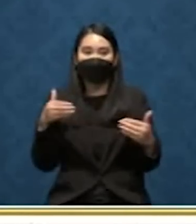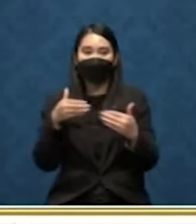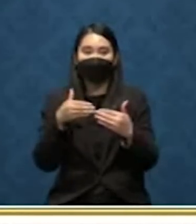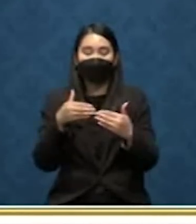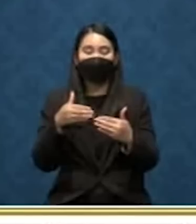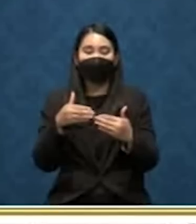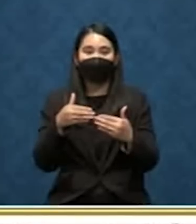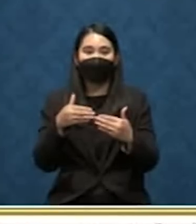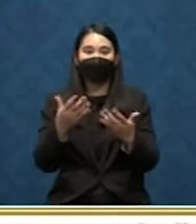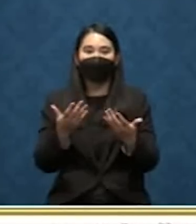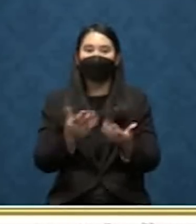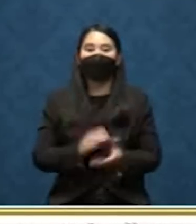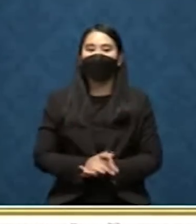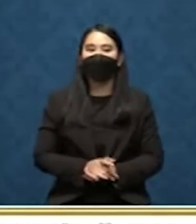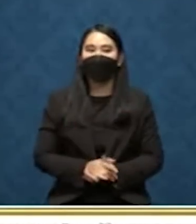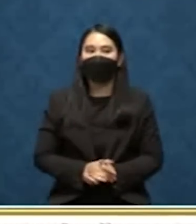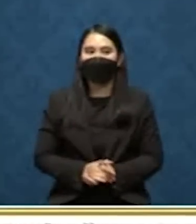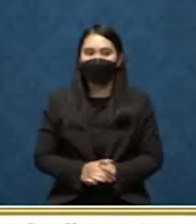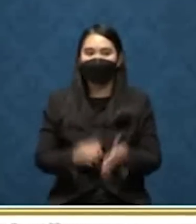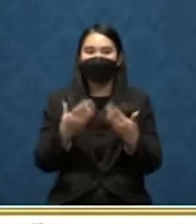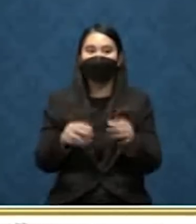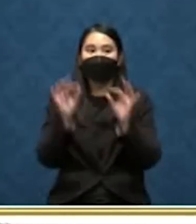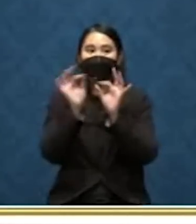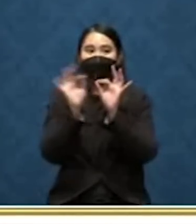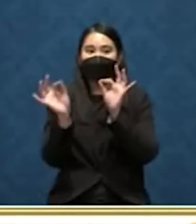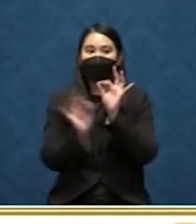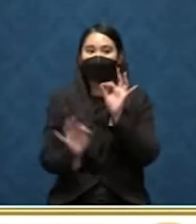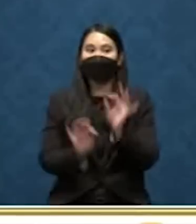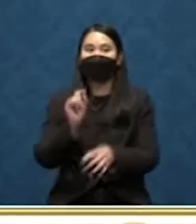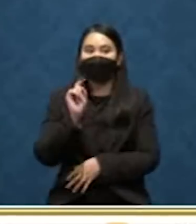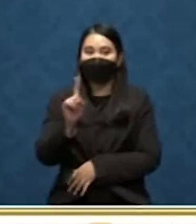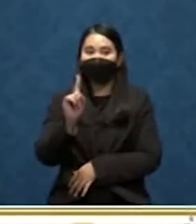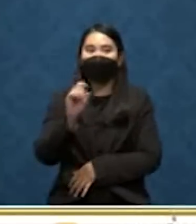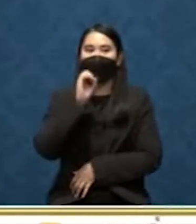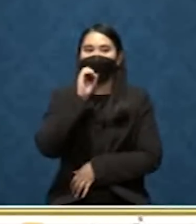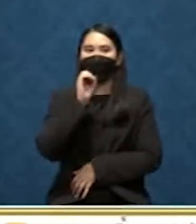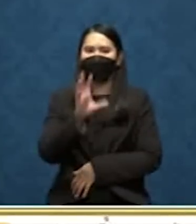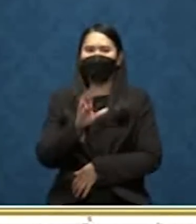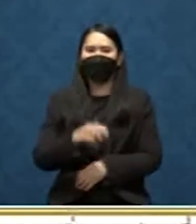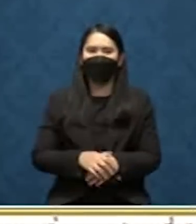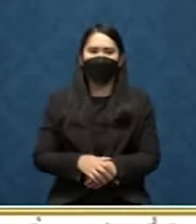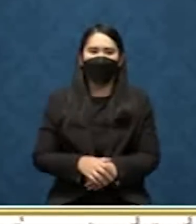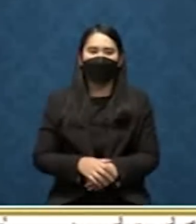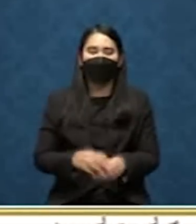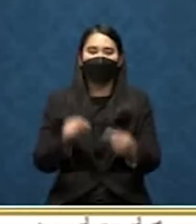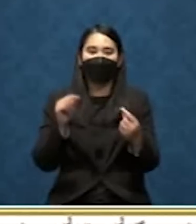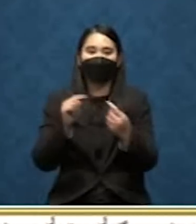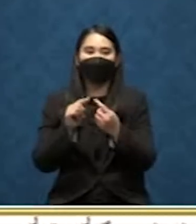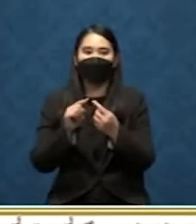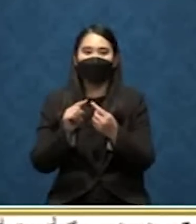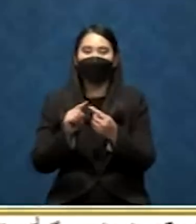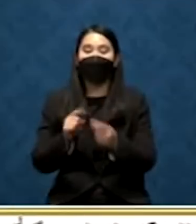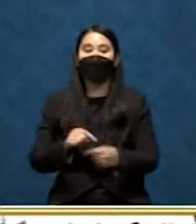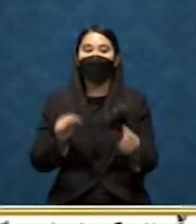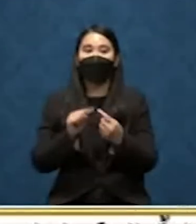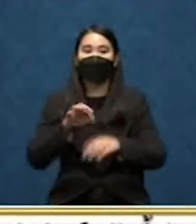ักวางเลยหฮะและที่ไปไกลที่สุดครับคืออ้างว่าตัวเองได้รับการแต่งตั้งเปนสมาชิก